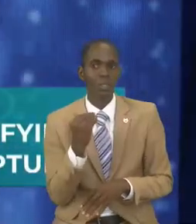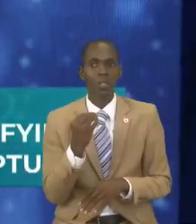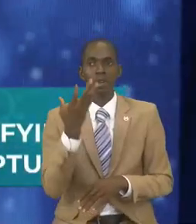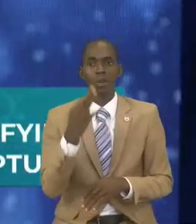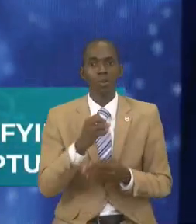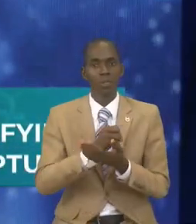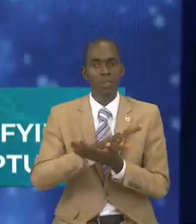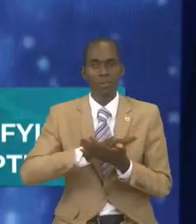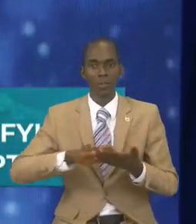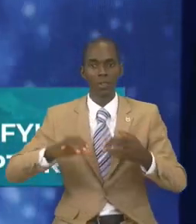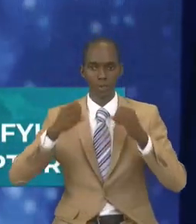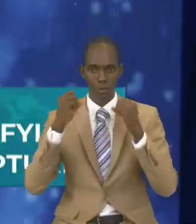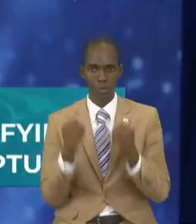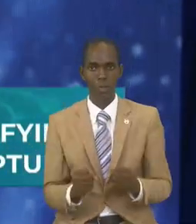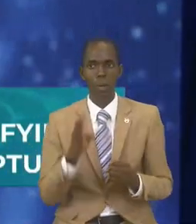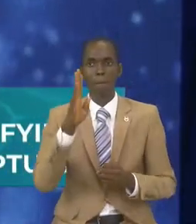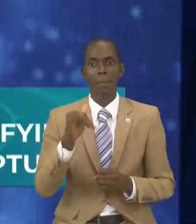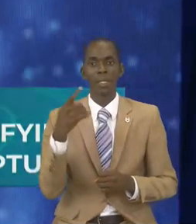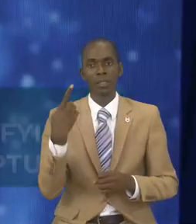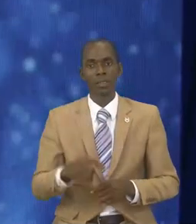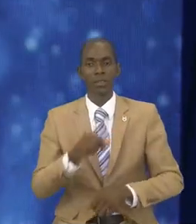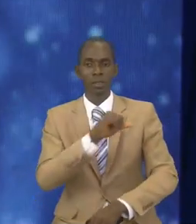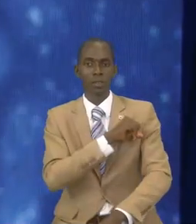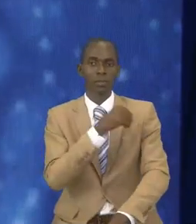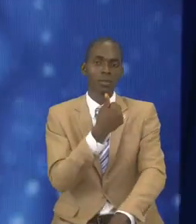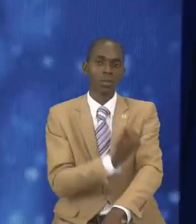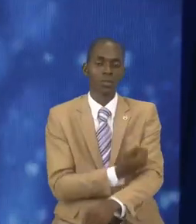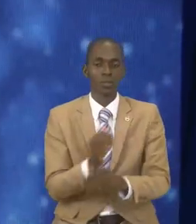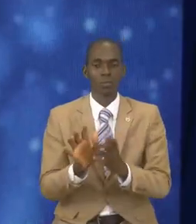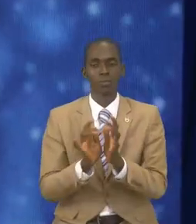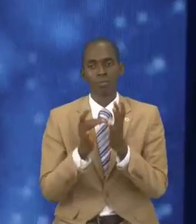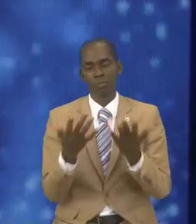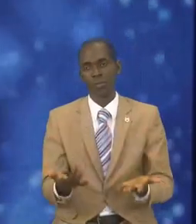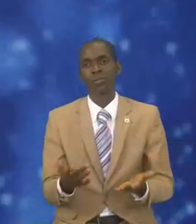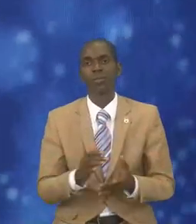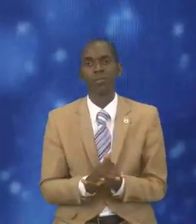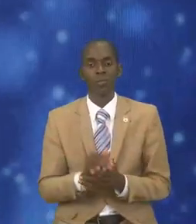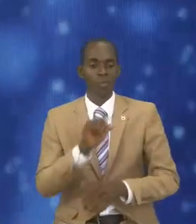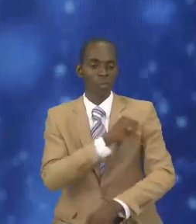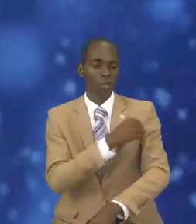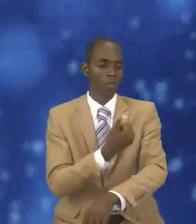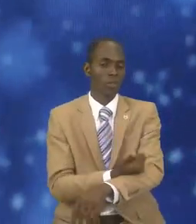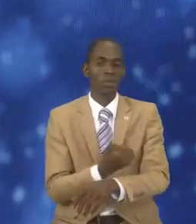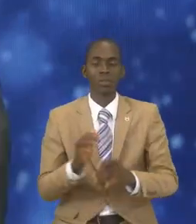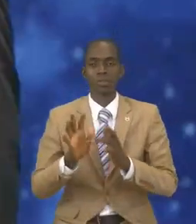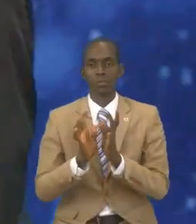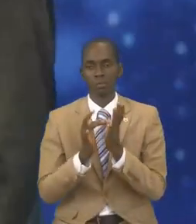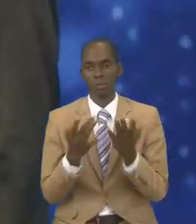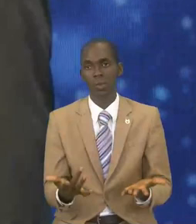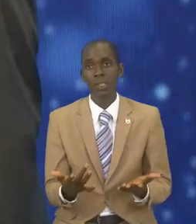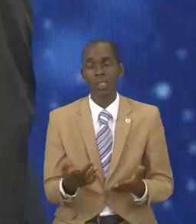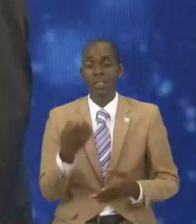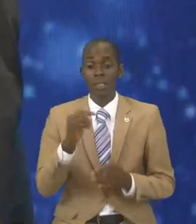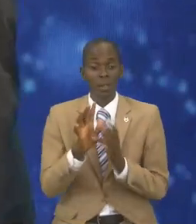l'expérience confirmée de la force sanctifiante par l'écriture autoritaire. L'expérience confirmée de la